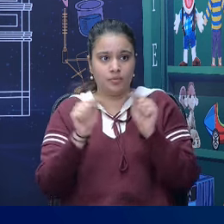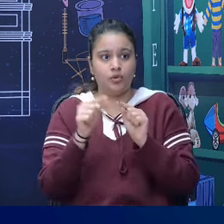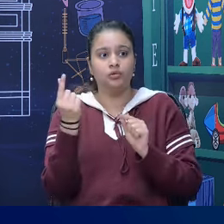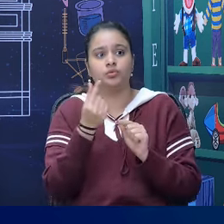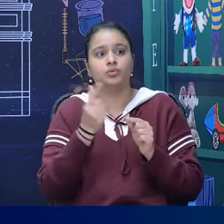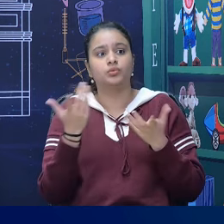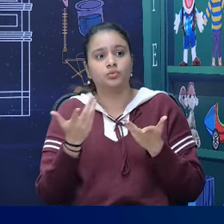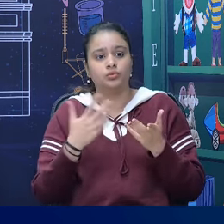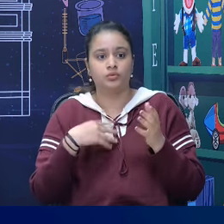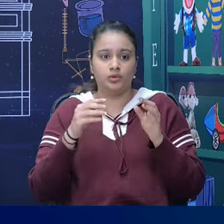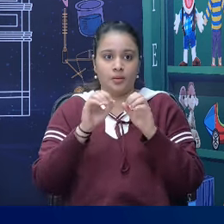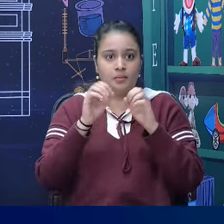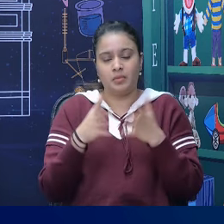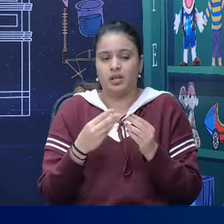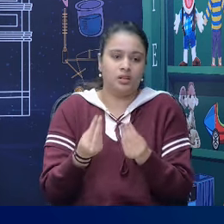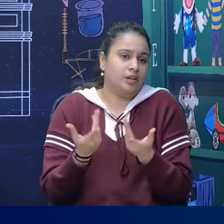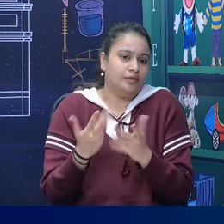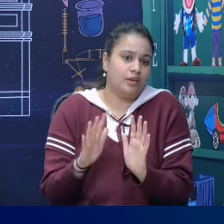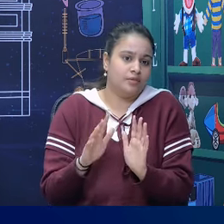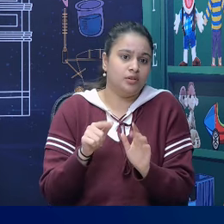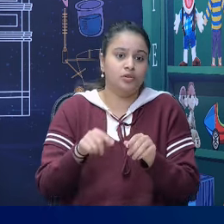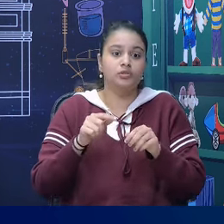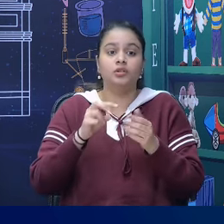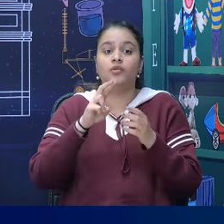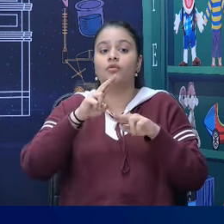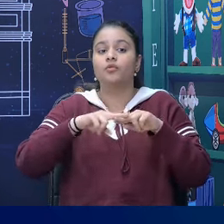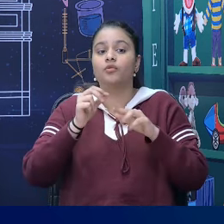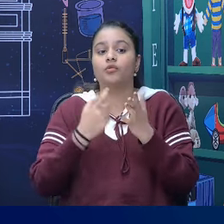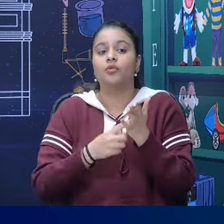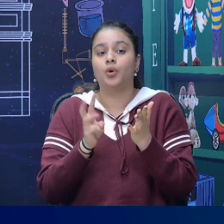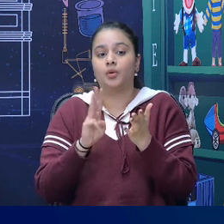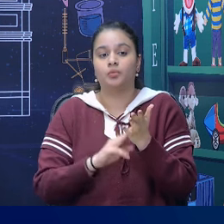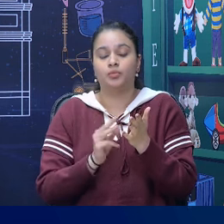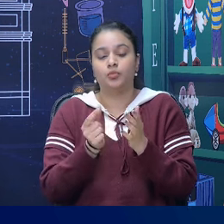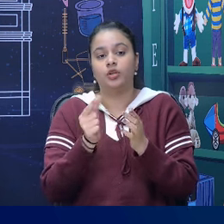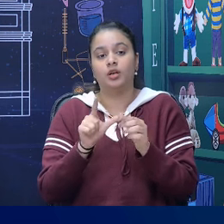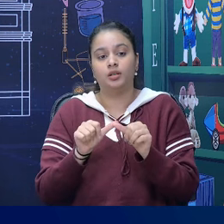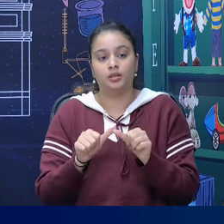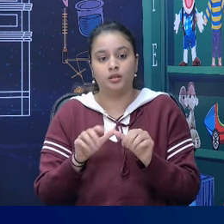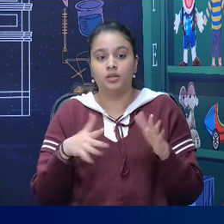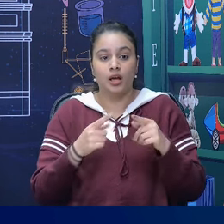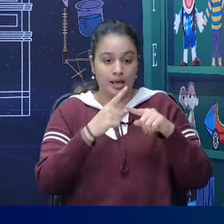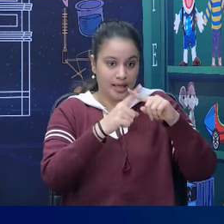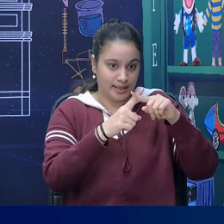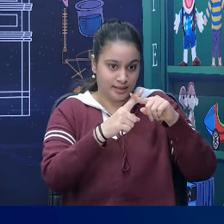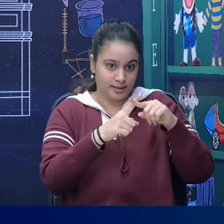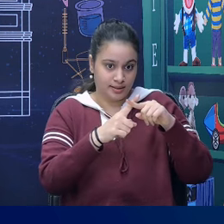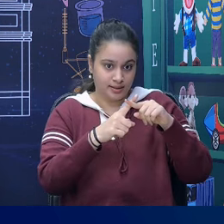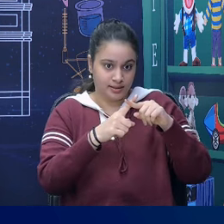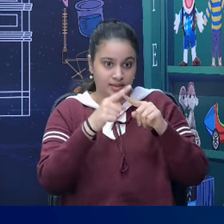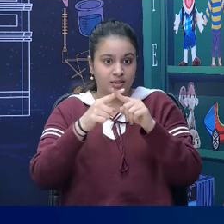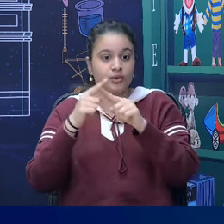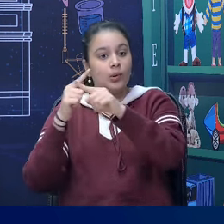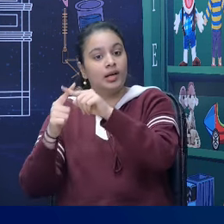आप जो मर्जी ब्लॉक दे दीजिए तो इसका फार्मूला क्या बन सकता है x स् गु x और इसको कैसे बोलेंगे